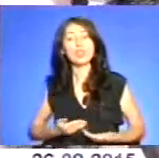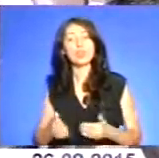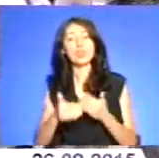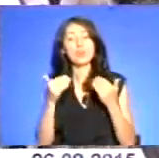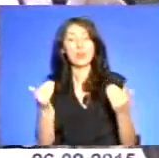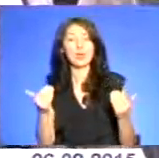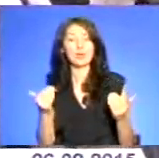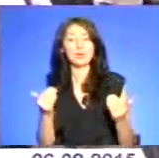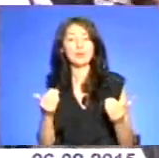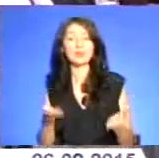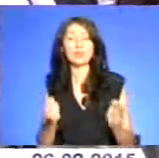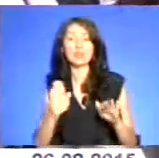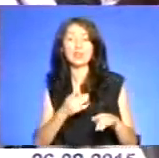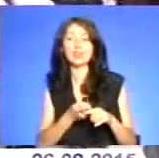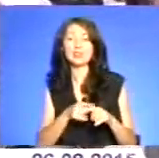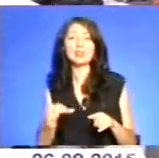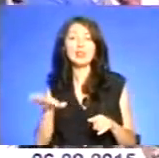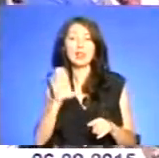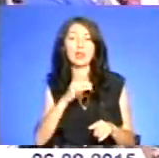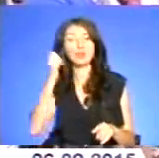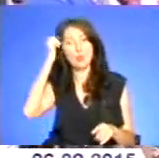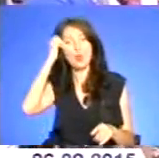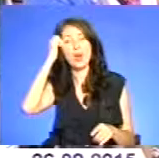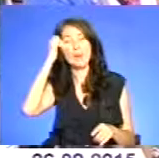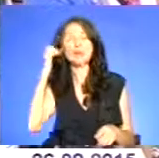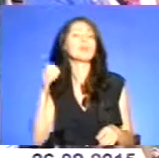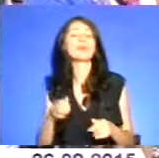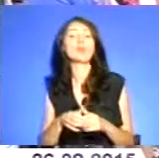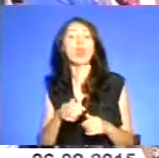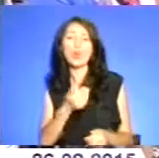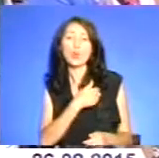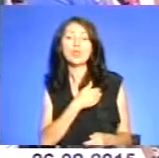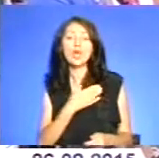і залишиться це на всю пам'ять з ними. Тож побажаємо і